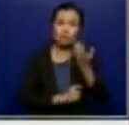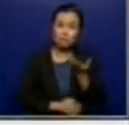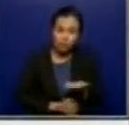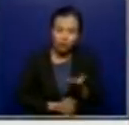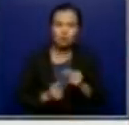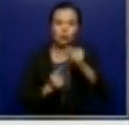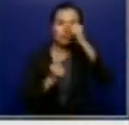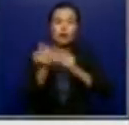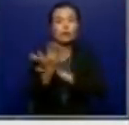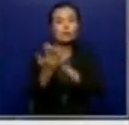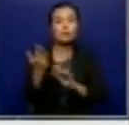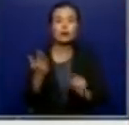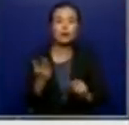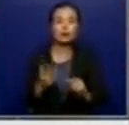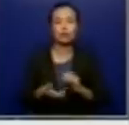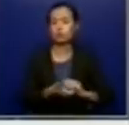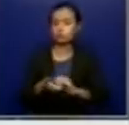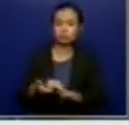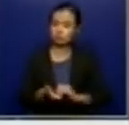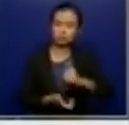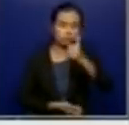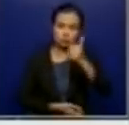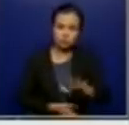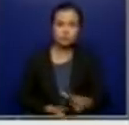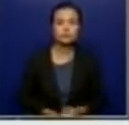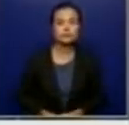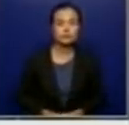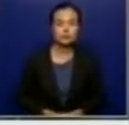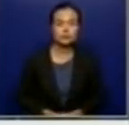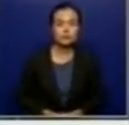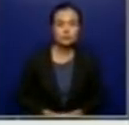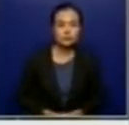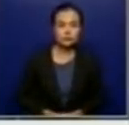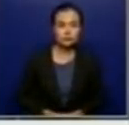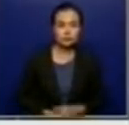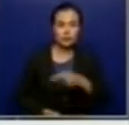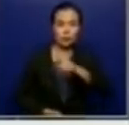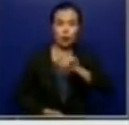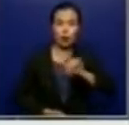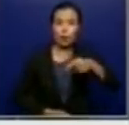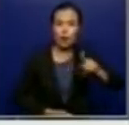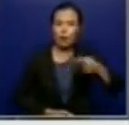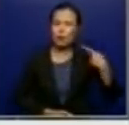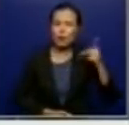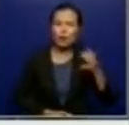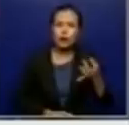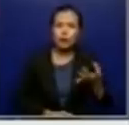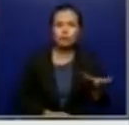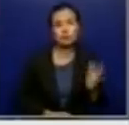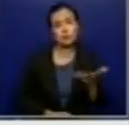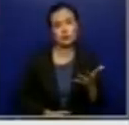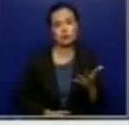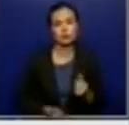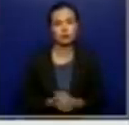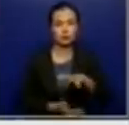ยถ้าเป็นอย่างนี้ไม่มีทางปลองดองสมานฉันท์ท่านประธานไอ้ปยปที่ตั้งขึ้นมามีประโยชน์ไหมฮะ